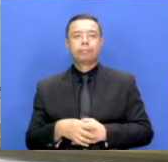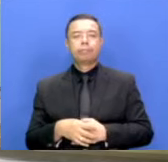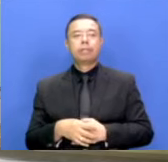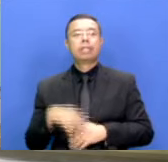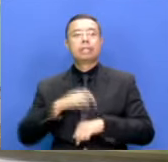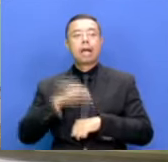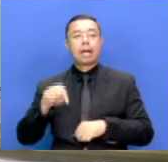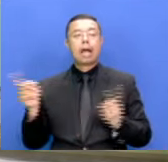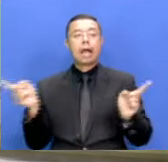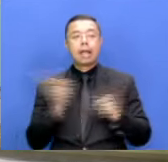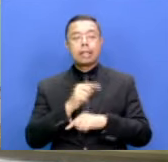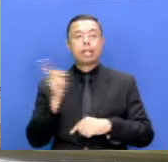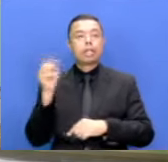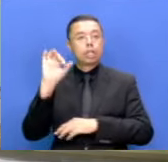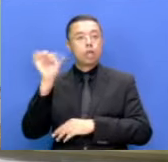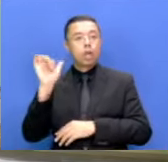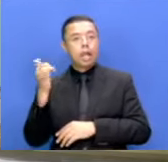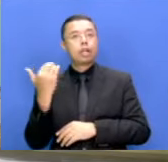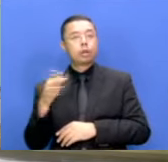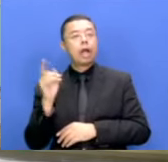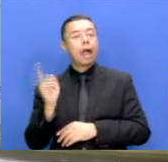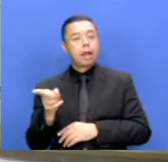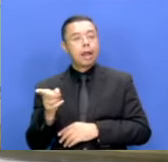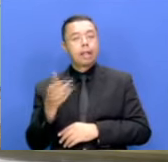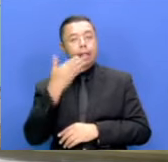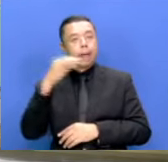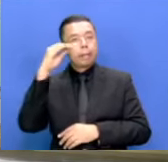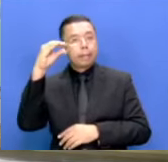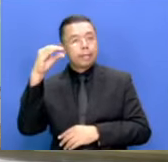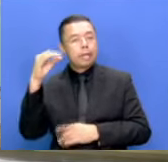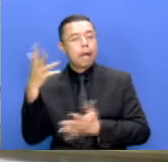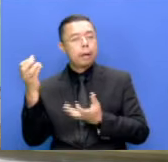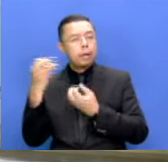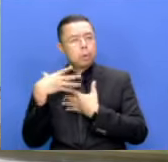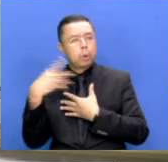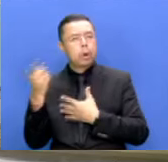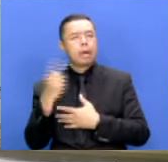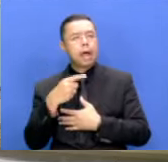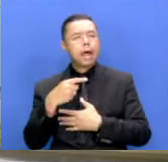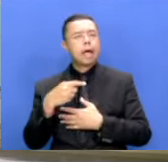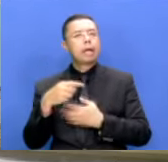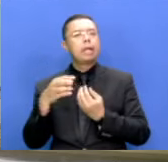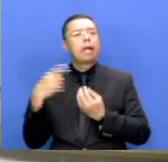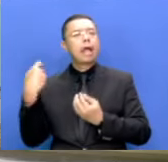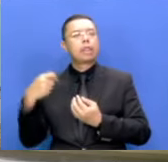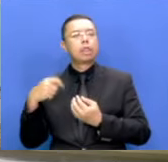Dan kita beralih ke Biro Yogyakarta, sudah ada Danita Riyadini. Selamat pagi Danita, silakan dengan informasi menarik dari Biro